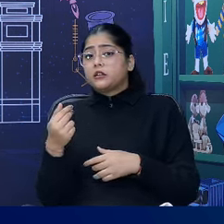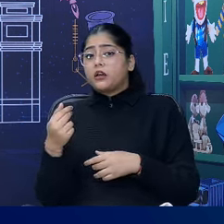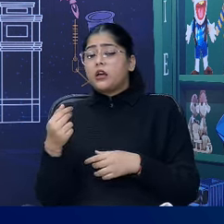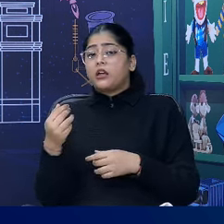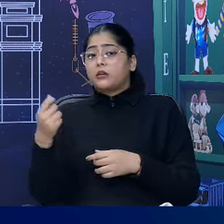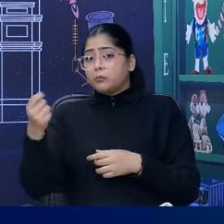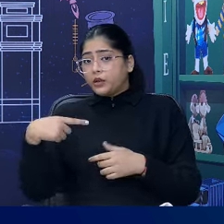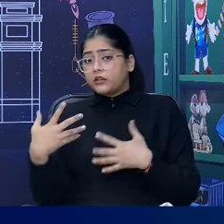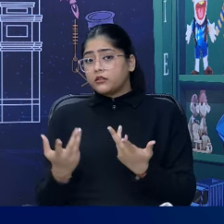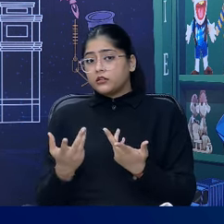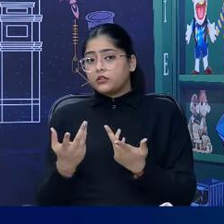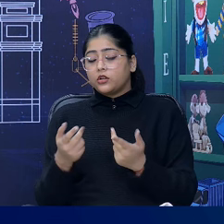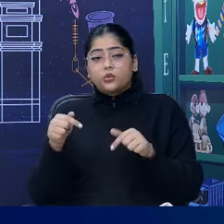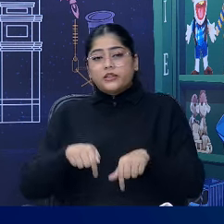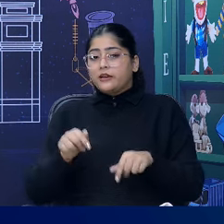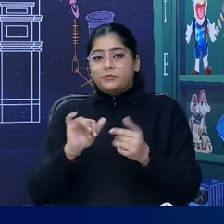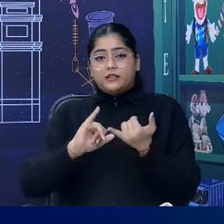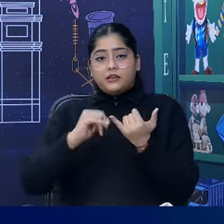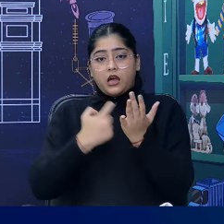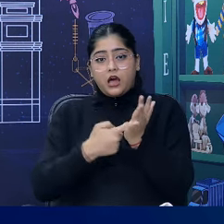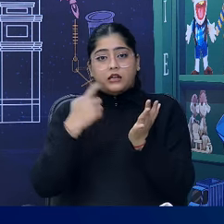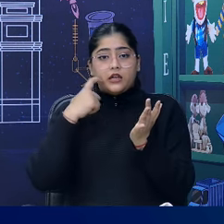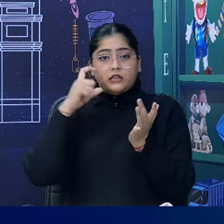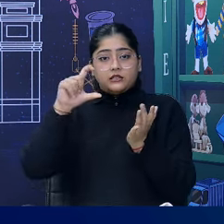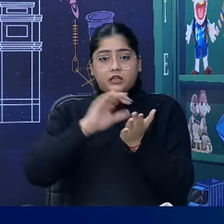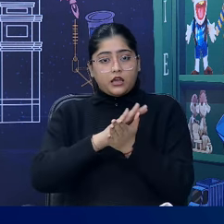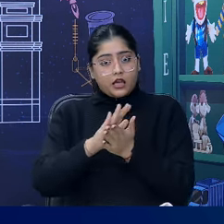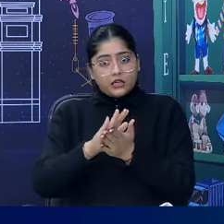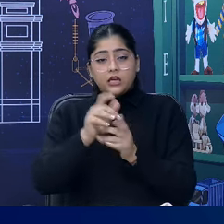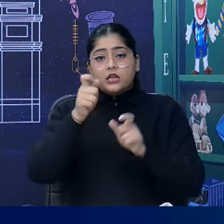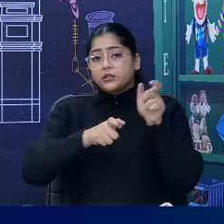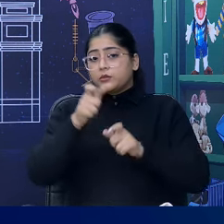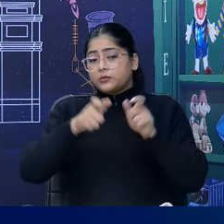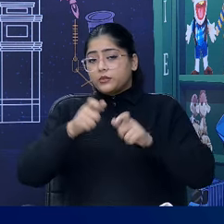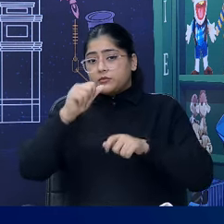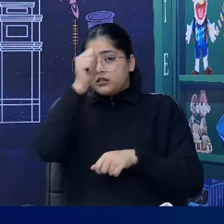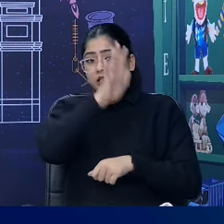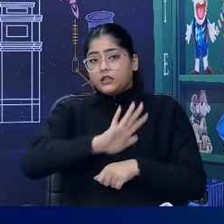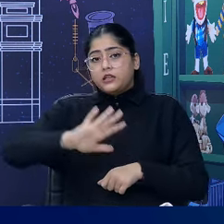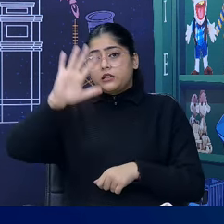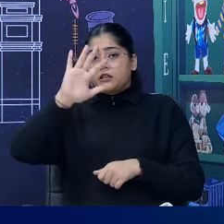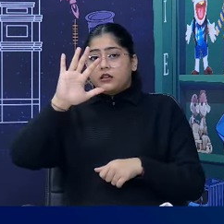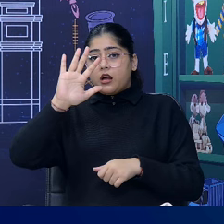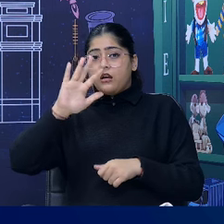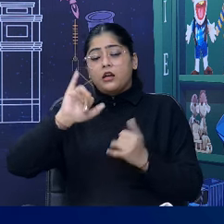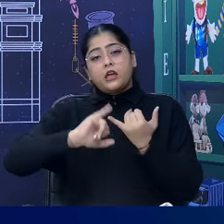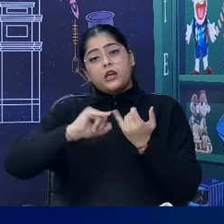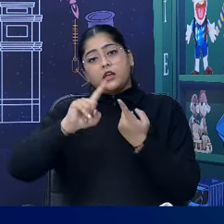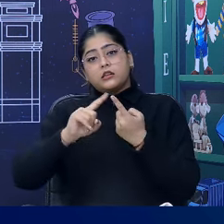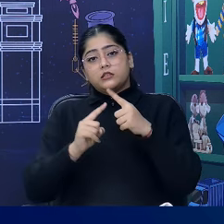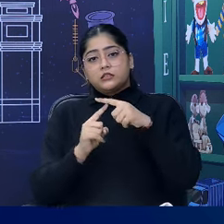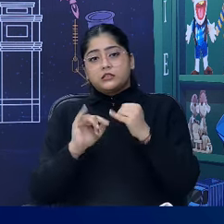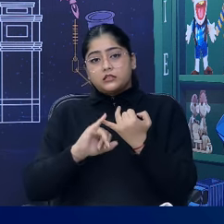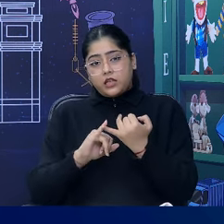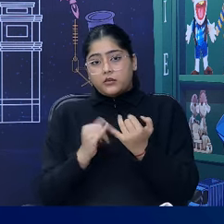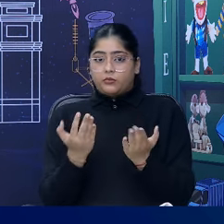वी डिड नॉट डिफाइन द रिचनेस. सो द कलेक्शन ऑफ रिच पीपल ऑफ इंडिया इज नॉट अ सेट. लेट अस जस्ट